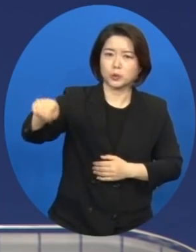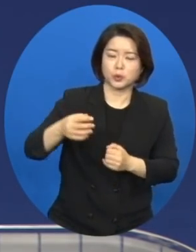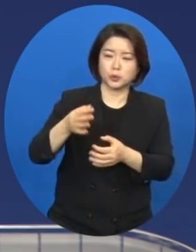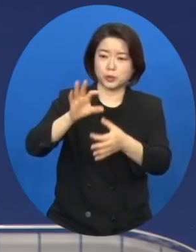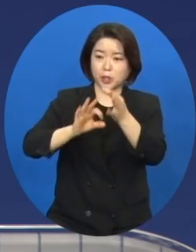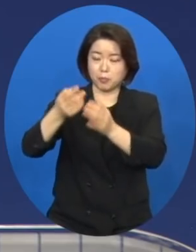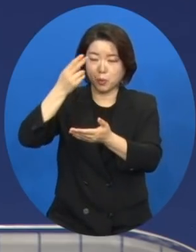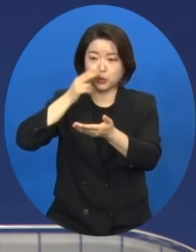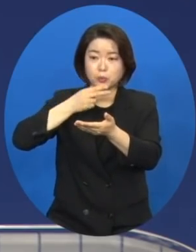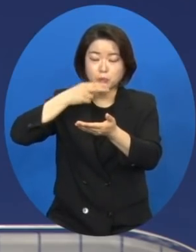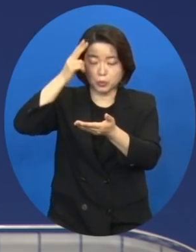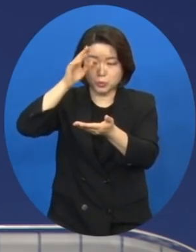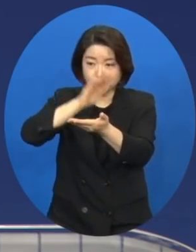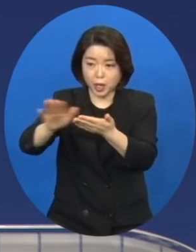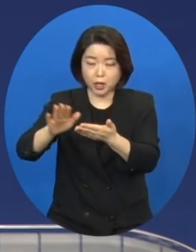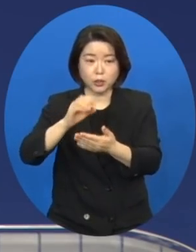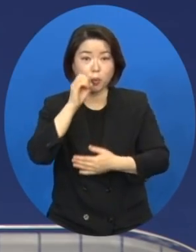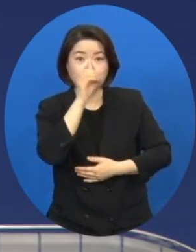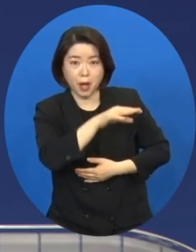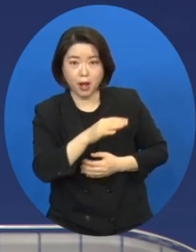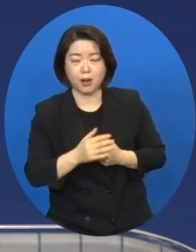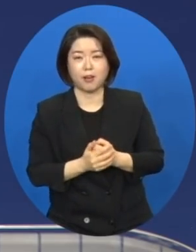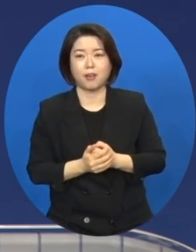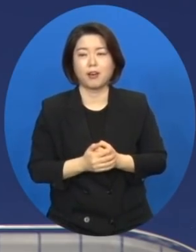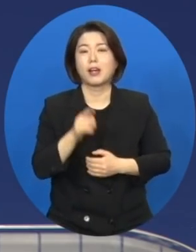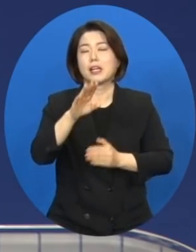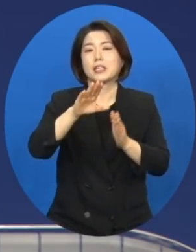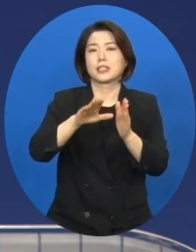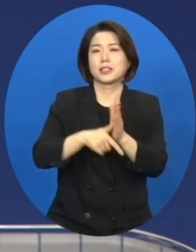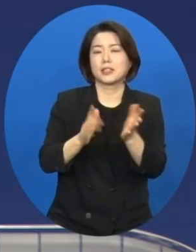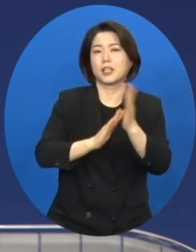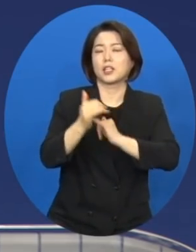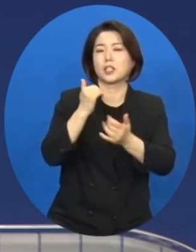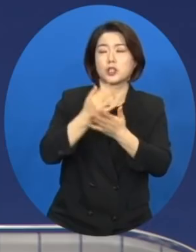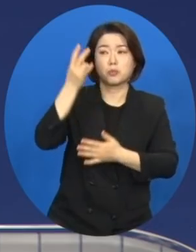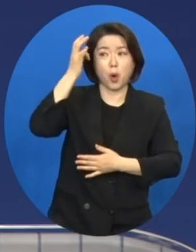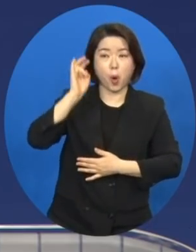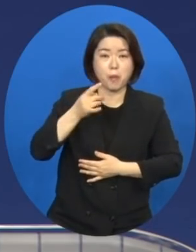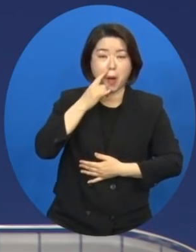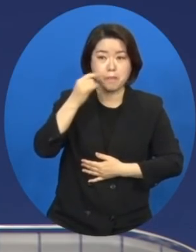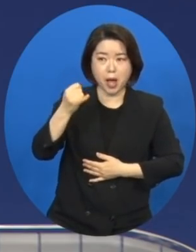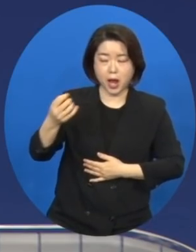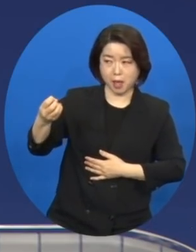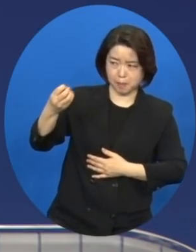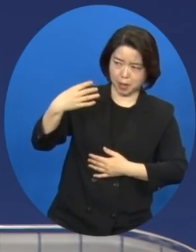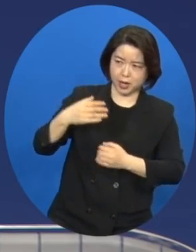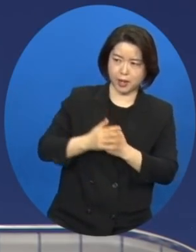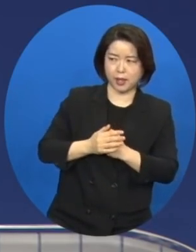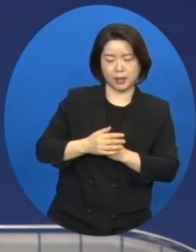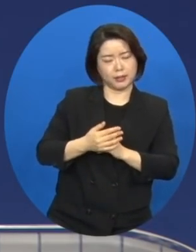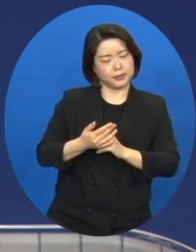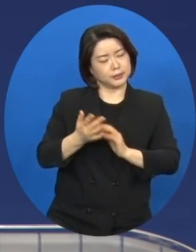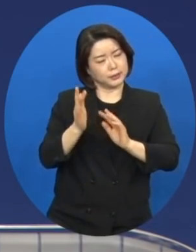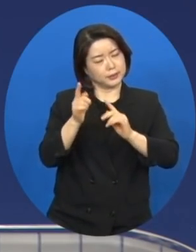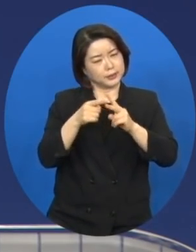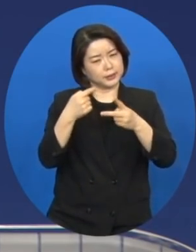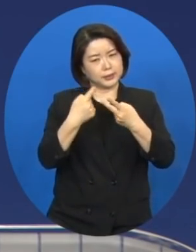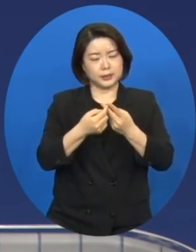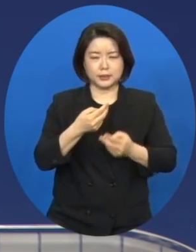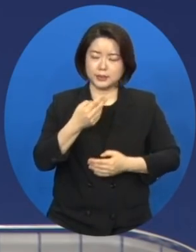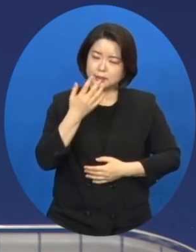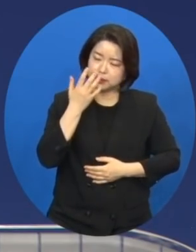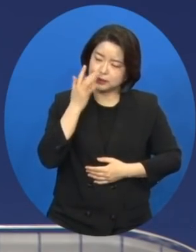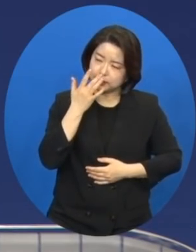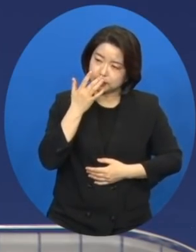급히 알리게 됩니다. 근데 그때 예수님께서 그 마리아, 어머니 마리아 요청에 좀 이해가 되지 않는 답변을